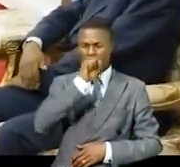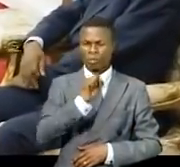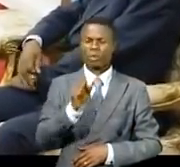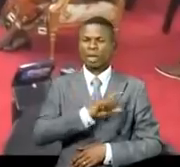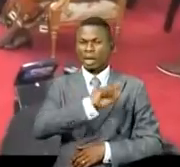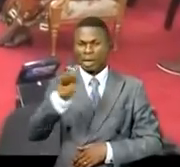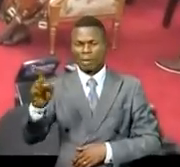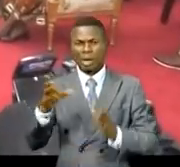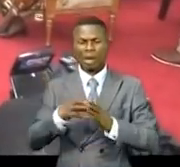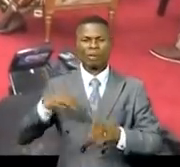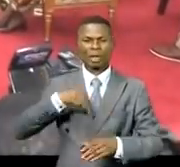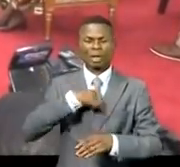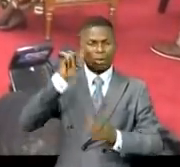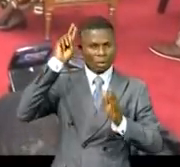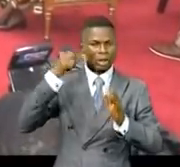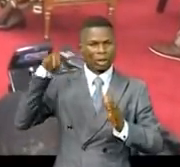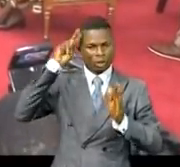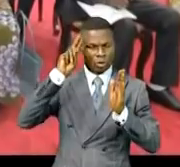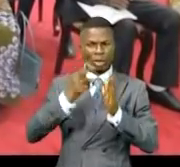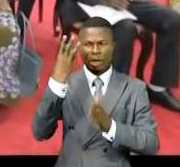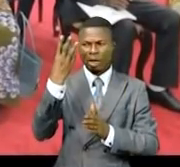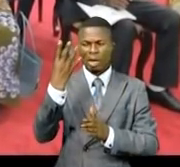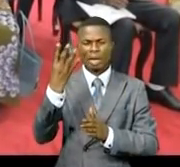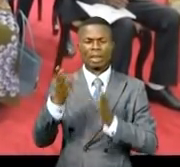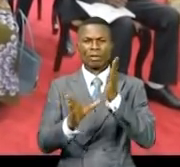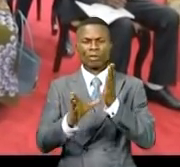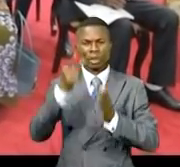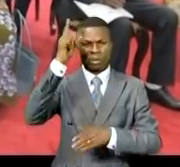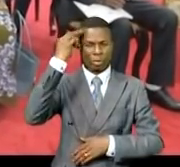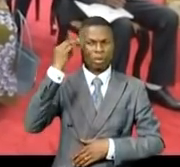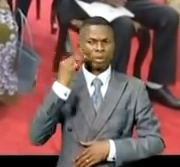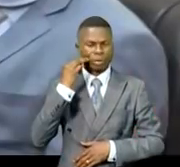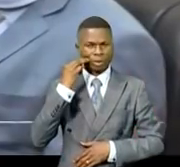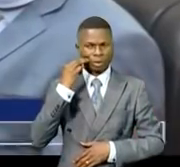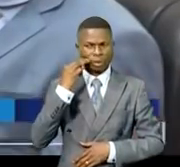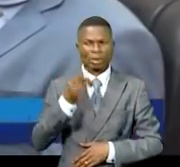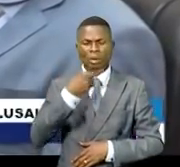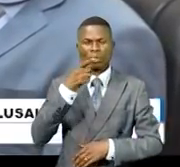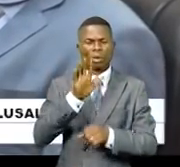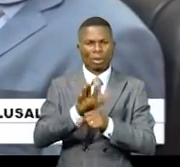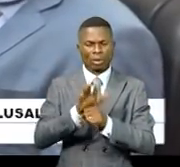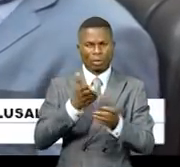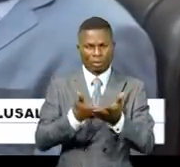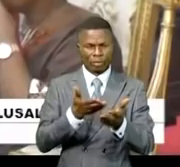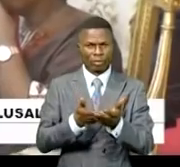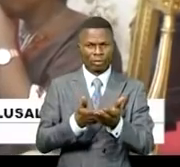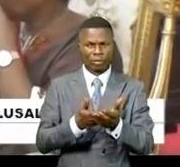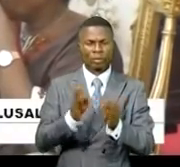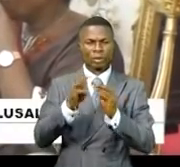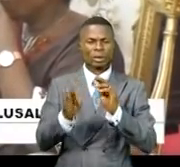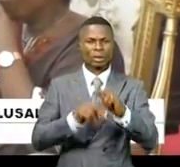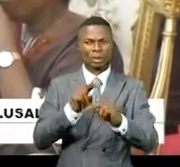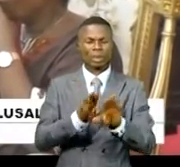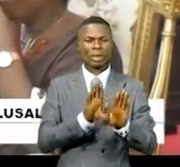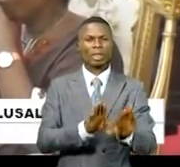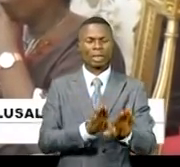de son gouvernement, parmi eux les quatre vice-premiers ministres. À en croire ces dépôts du programme du gouvernement à l'Assemblée nationale, l'attente